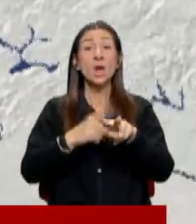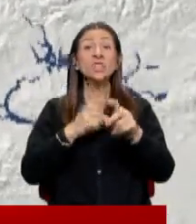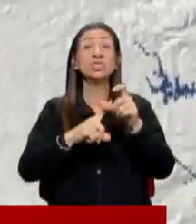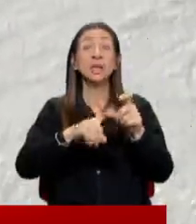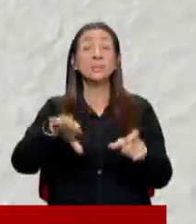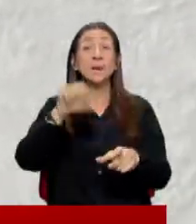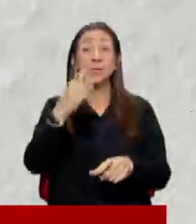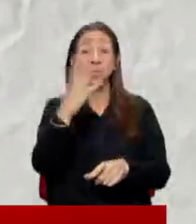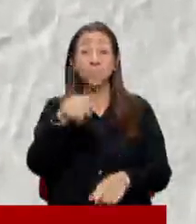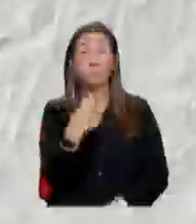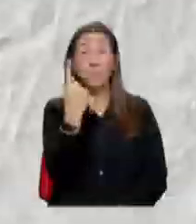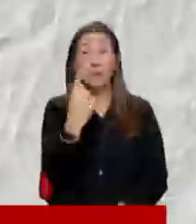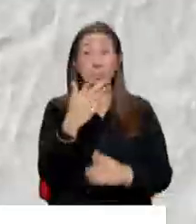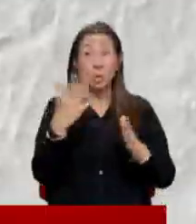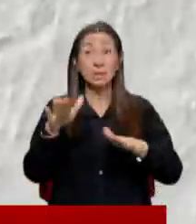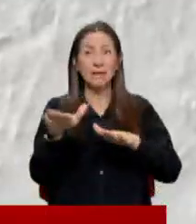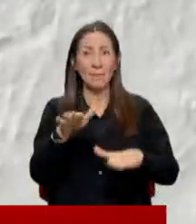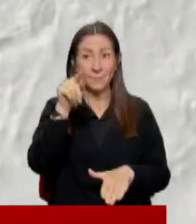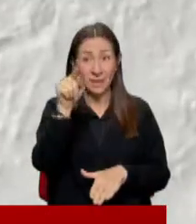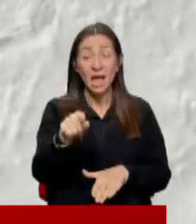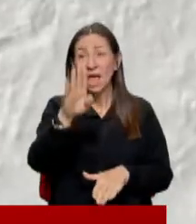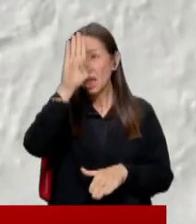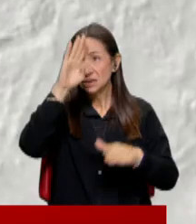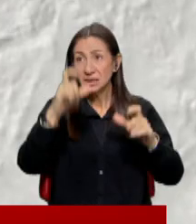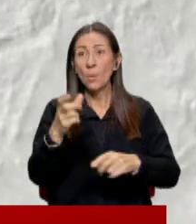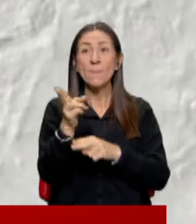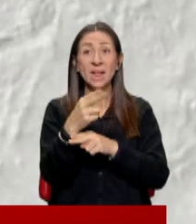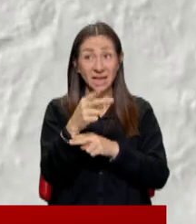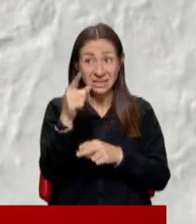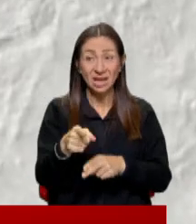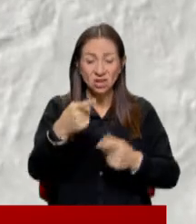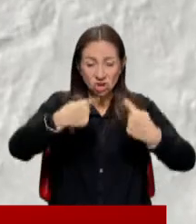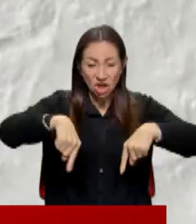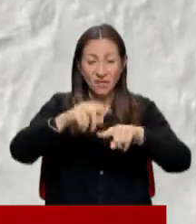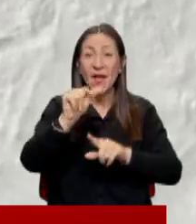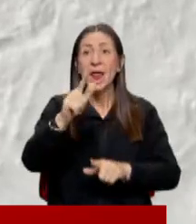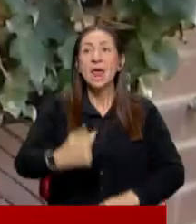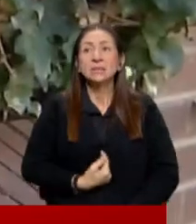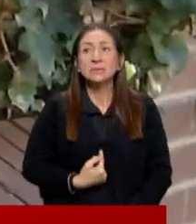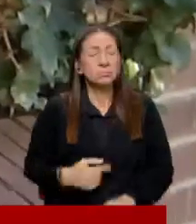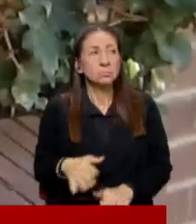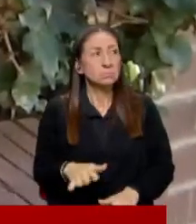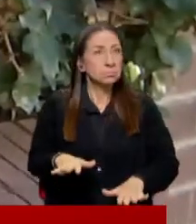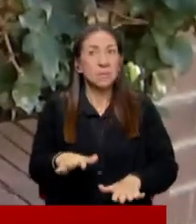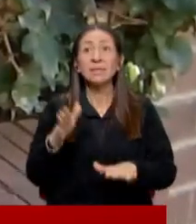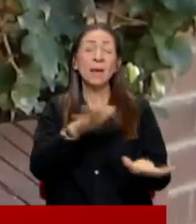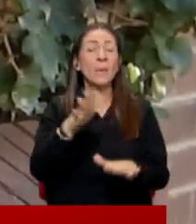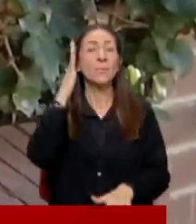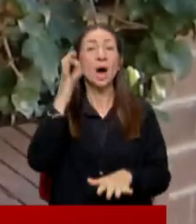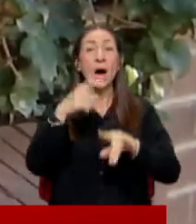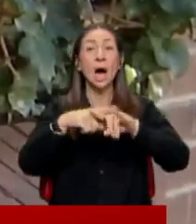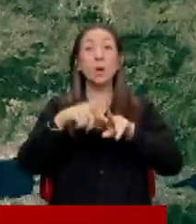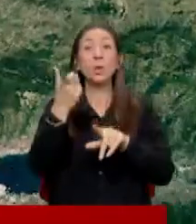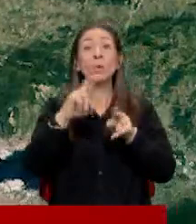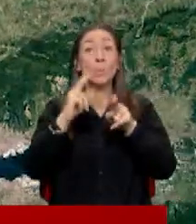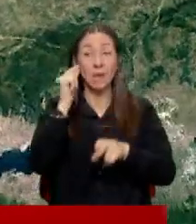Çınarcık merkezi 4,1 büyüklüğündeki depremde İstanbul, Balıkesir ve çevre illerde hissedildi. Deprem profesörü Haluk Eyüdoğan'a